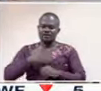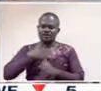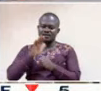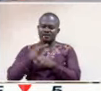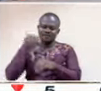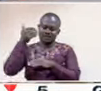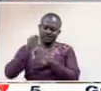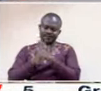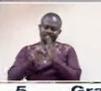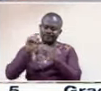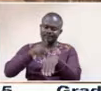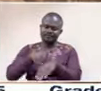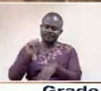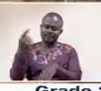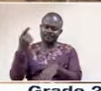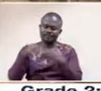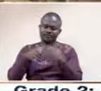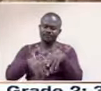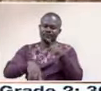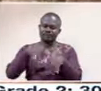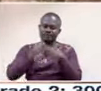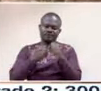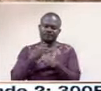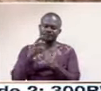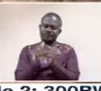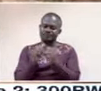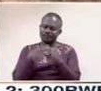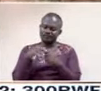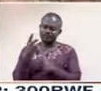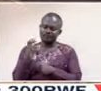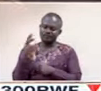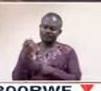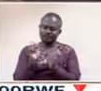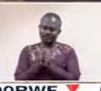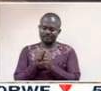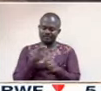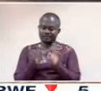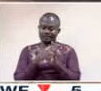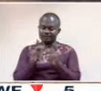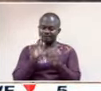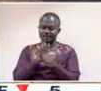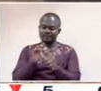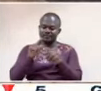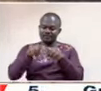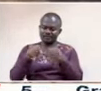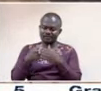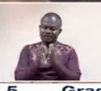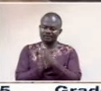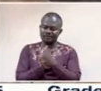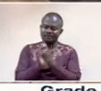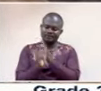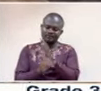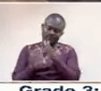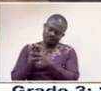nyuma yuko aka karere kaje ku mwanya wa mbere mu kwesa imihigo y'umwaka wa 2019-2020. Nyamara benshi bemeza ko bashingiye ku mateka aka karere